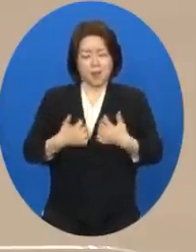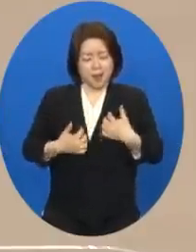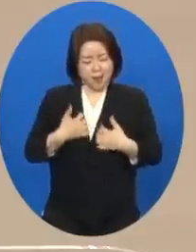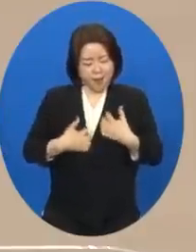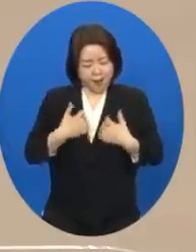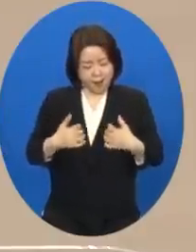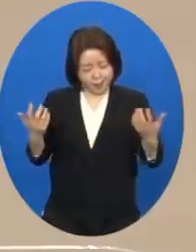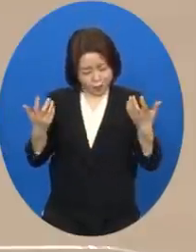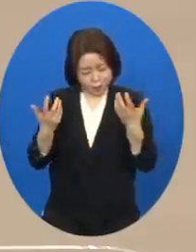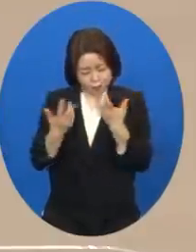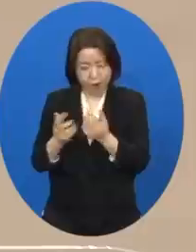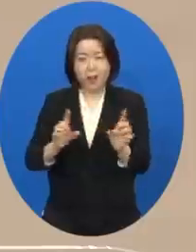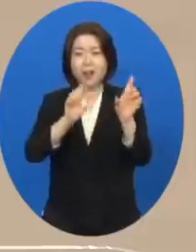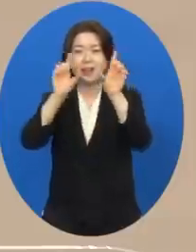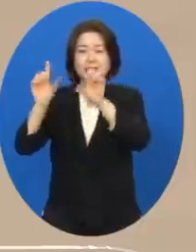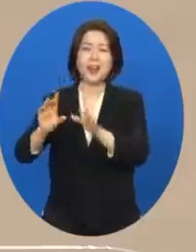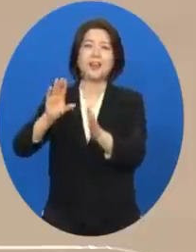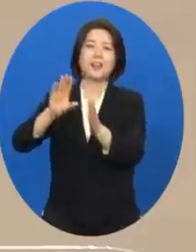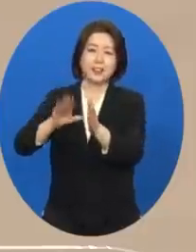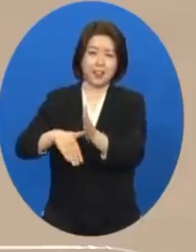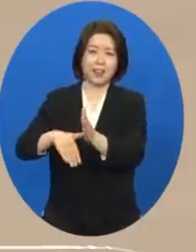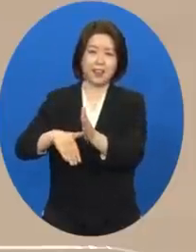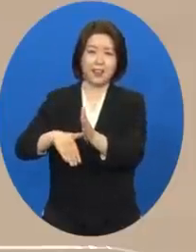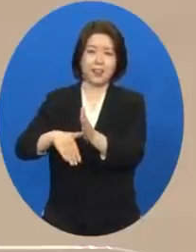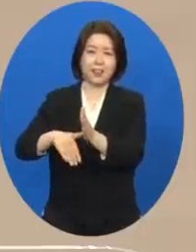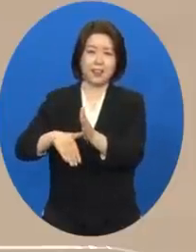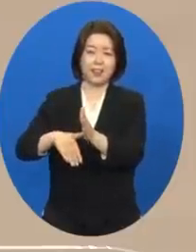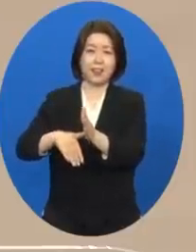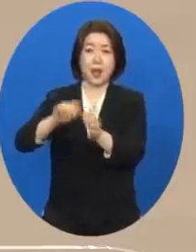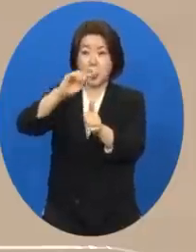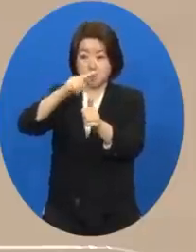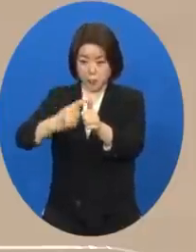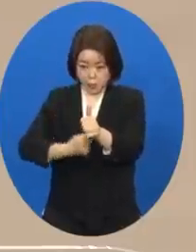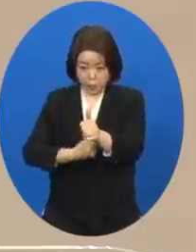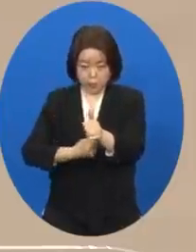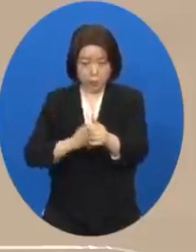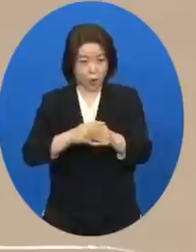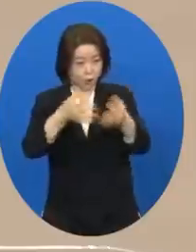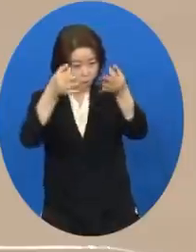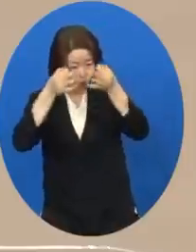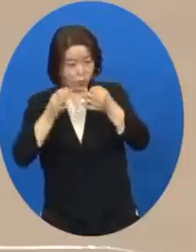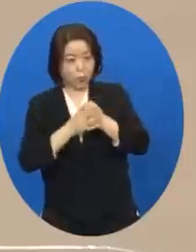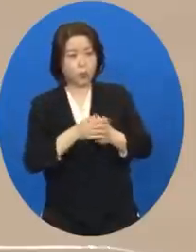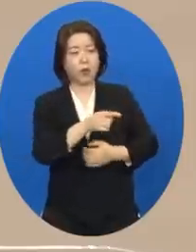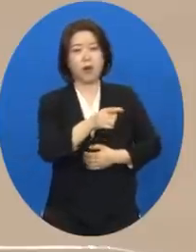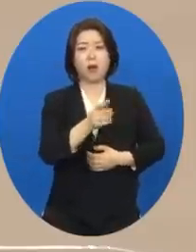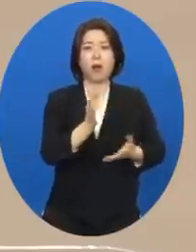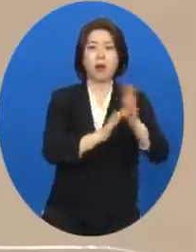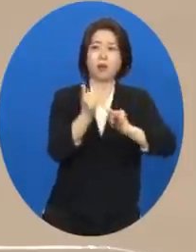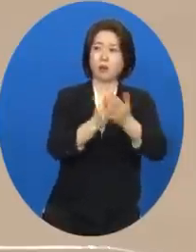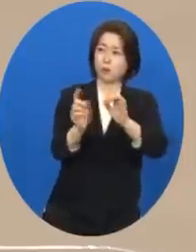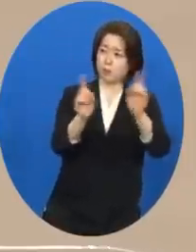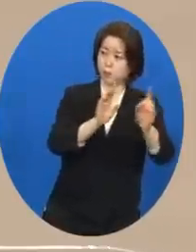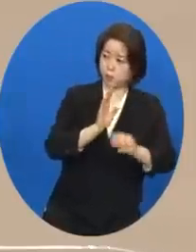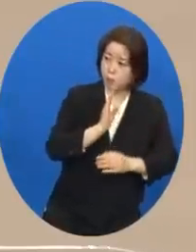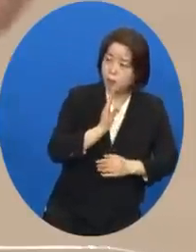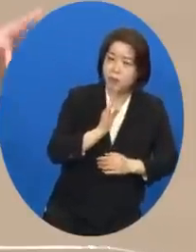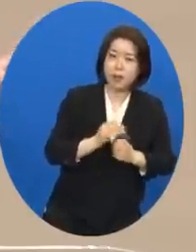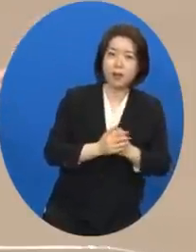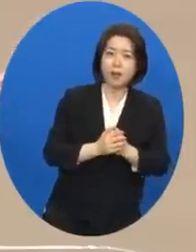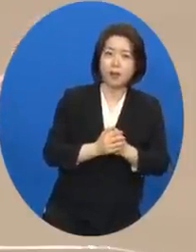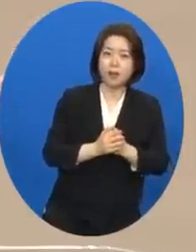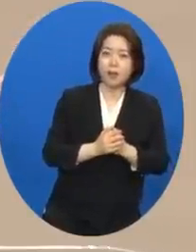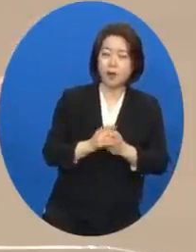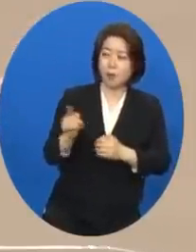충만한 삶을 살 때 비로서 그들이 예수님이 부활 하셨나 그렇지 않은